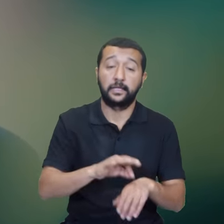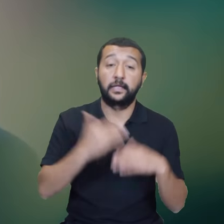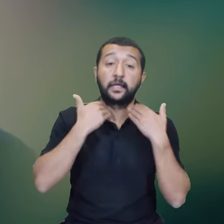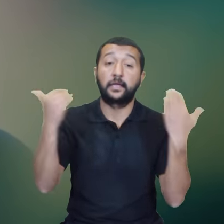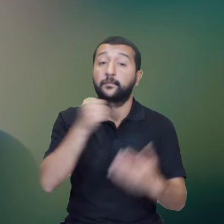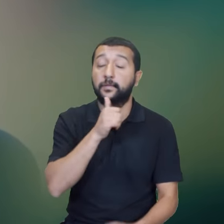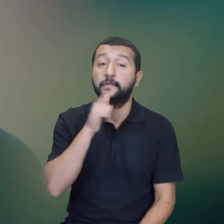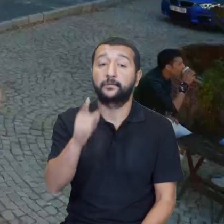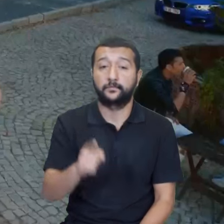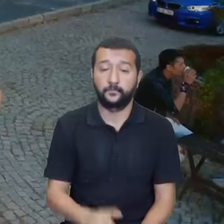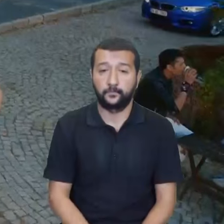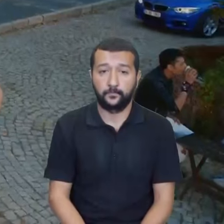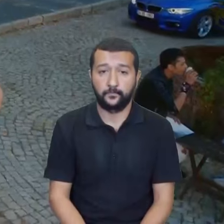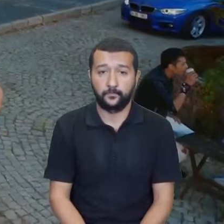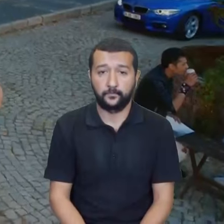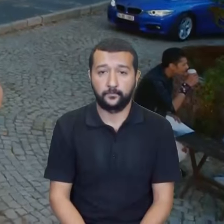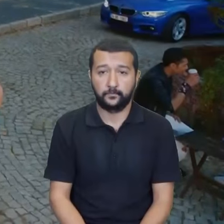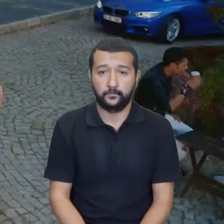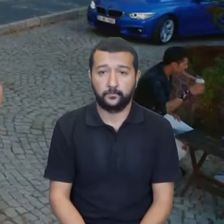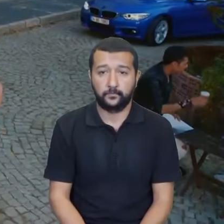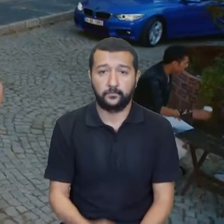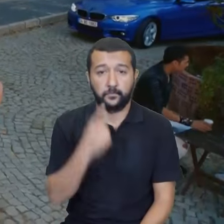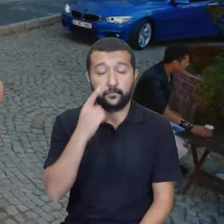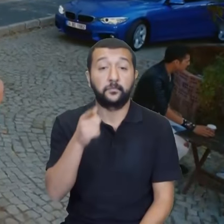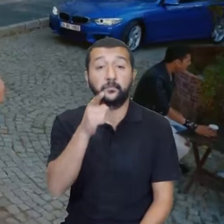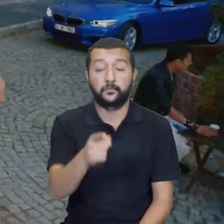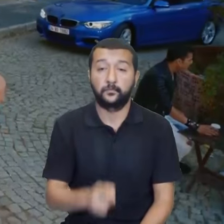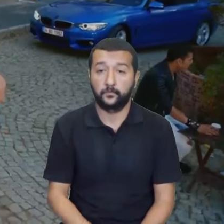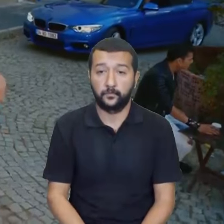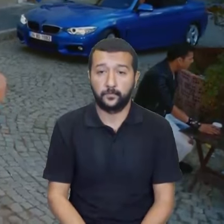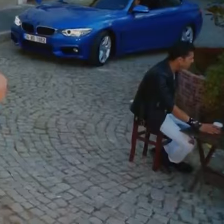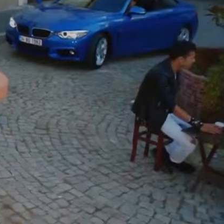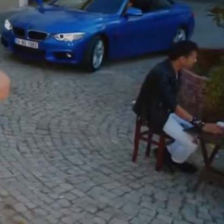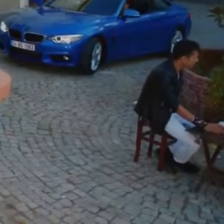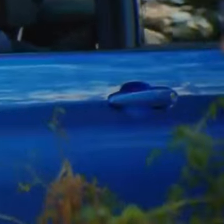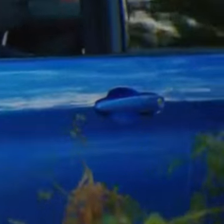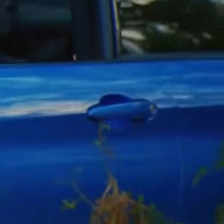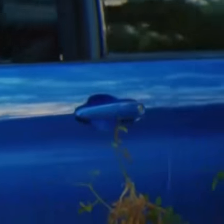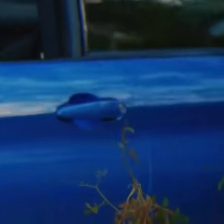bey. Yadigar'ın büfesinin önüne mavi lüks bir araba geldi.